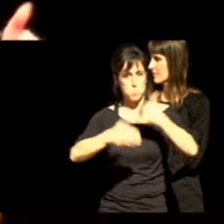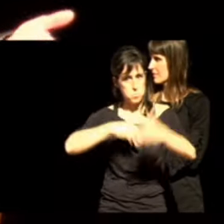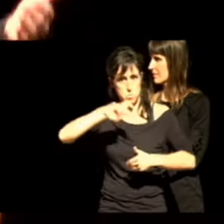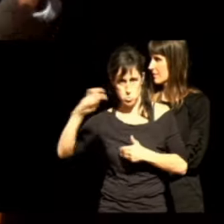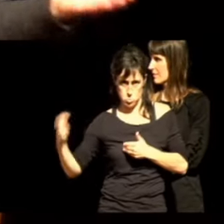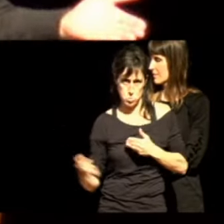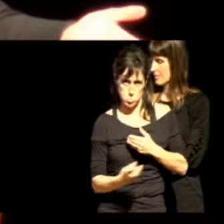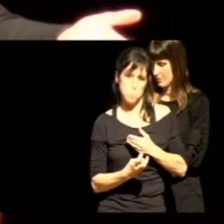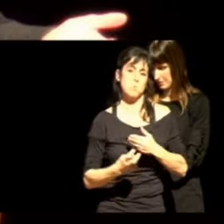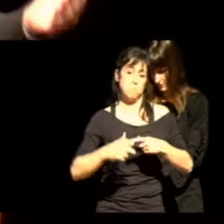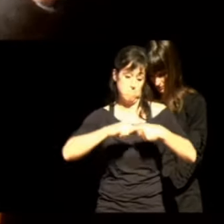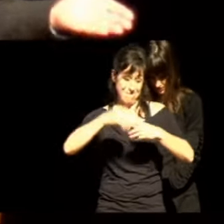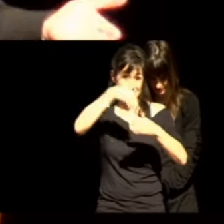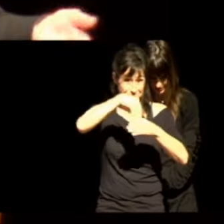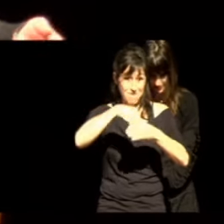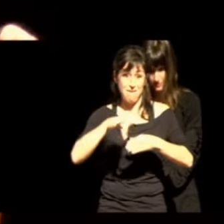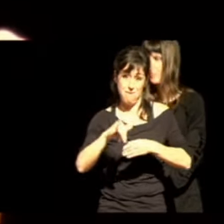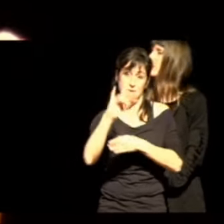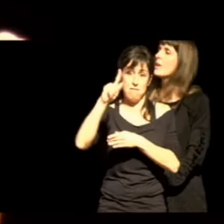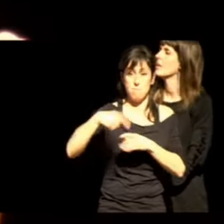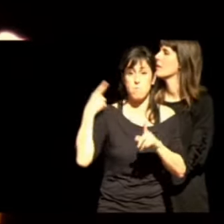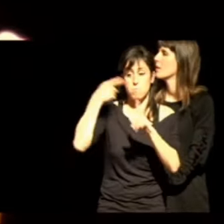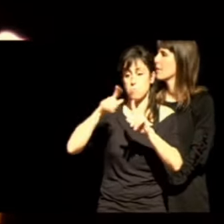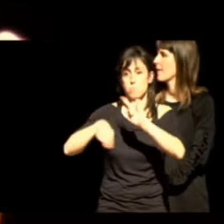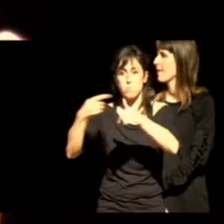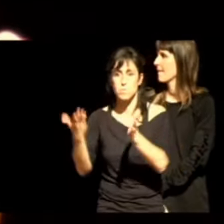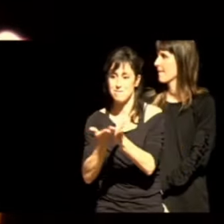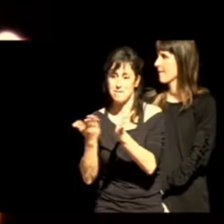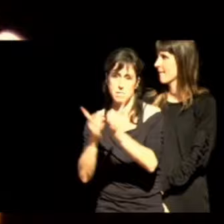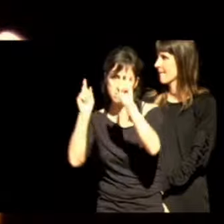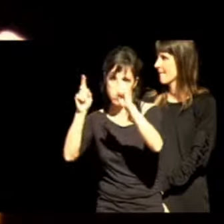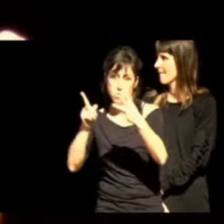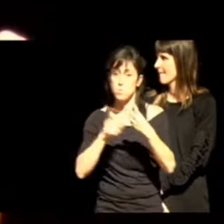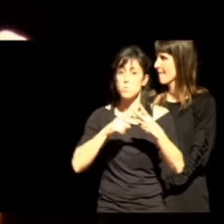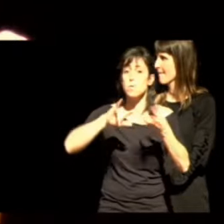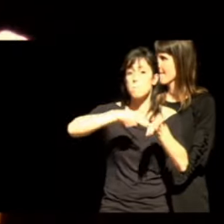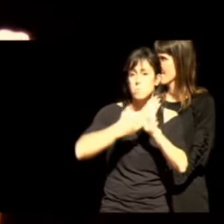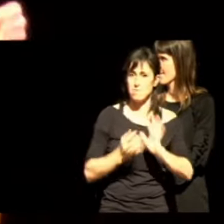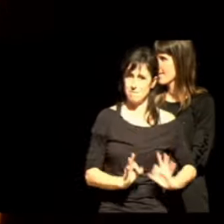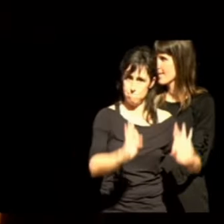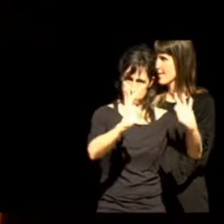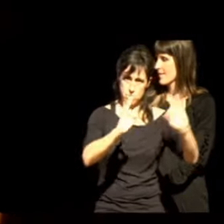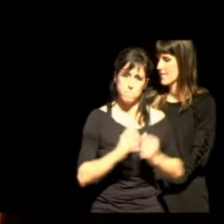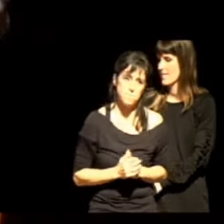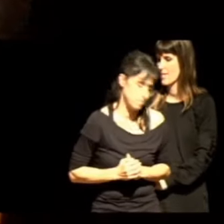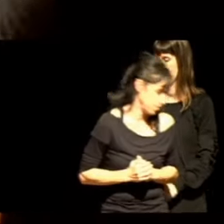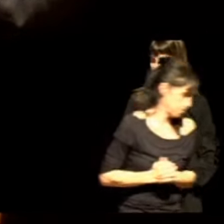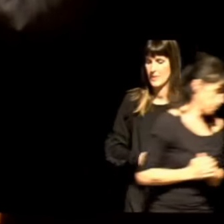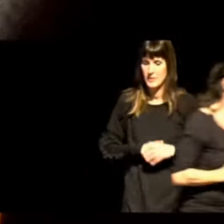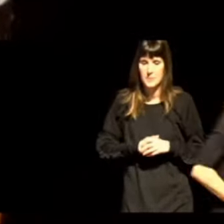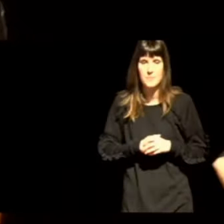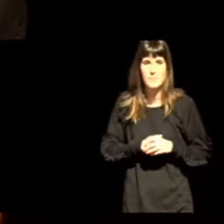eta baita ere material kurrikularra keretan erabiltzeko, eta azkena da proiektu eta plan espezifikoak. Zeran lortzen den